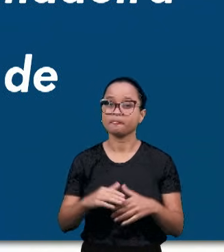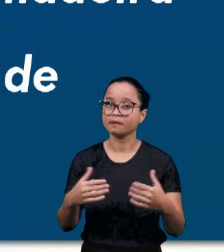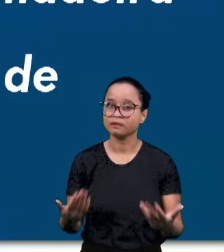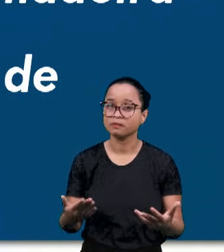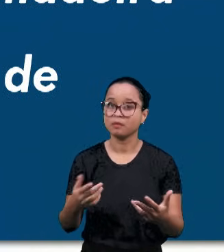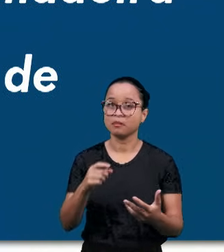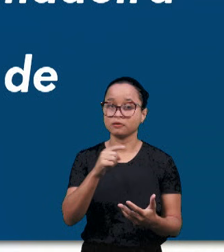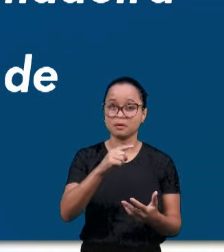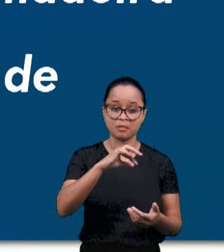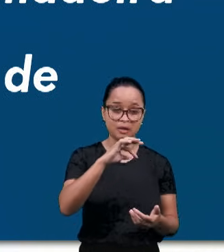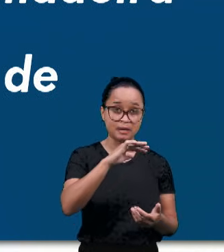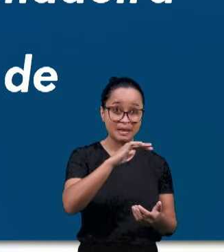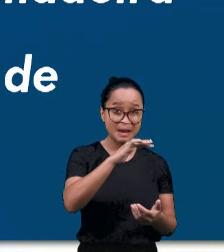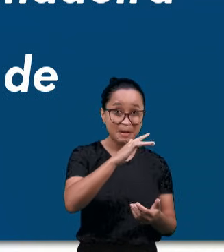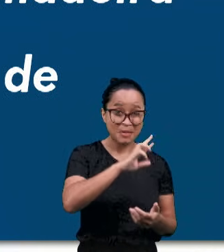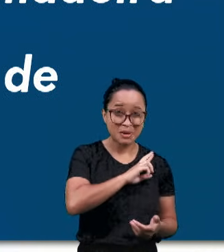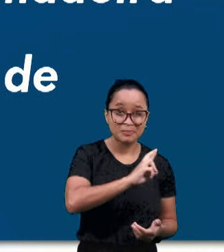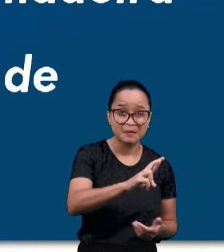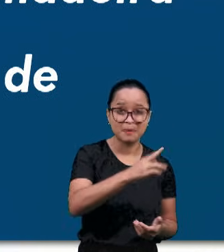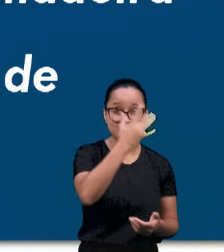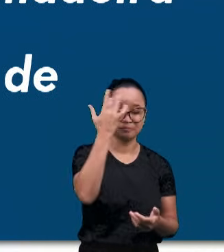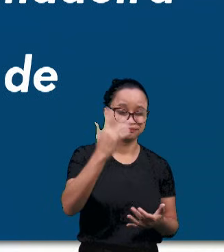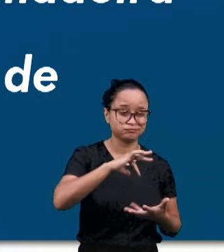pour le monde, pour la religion,